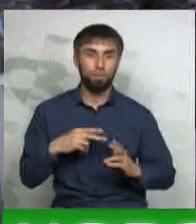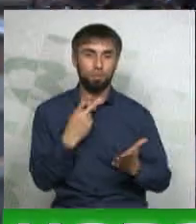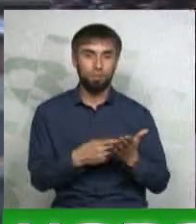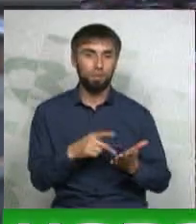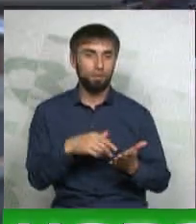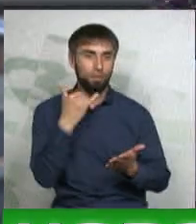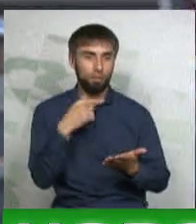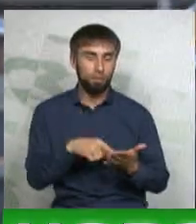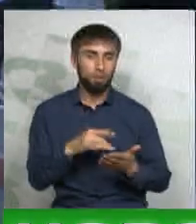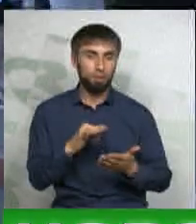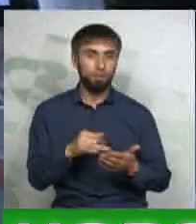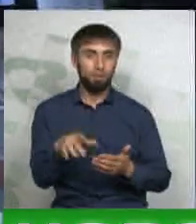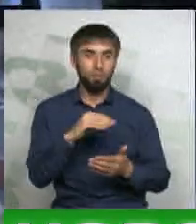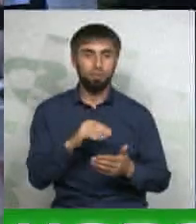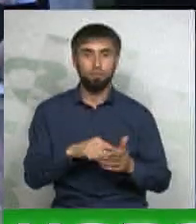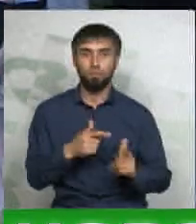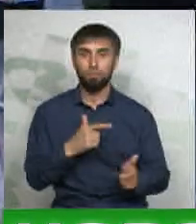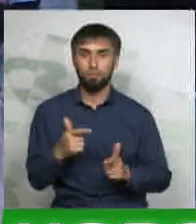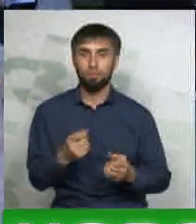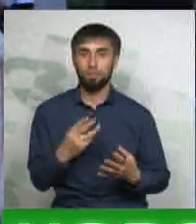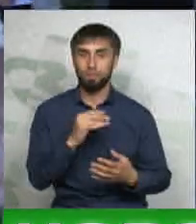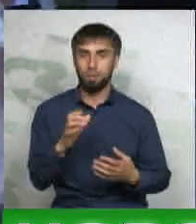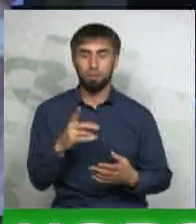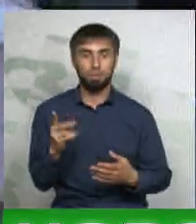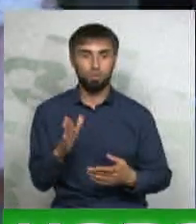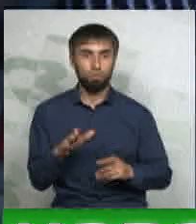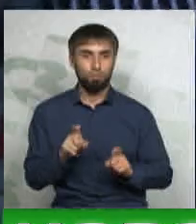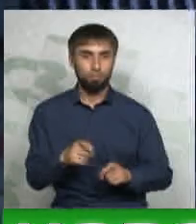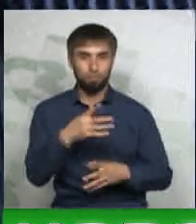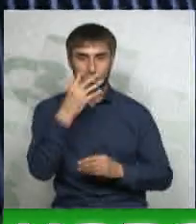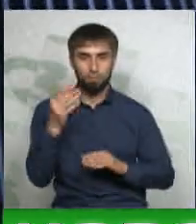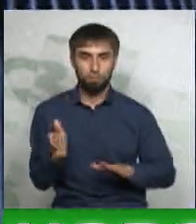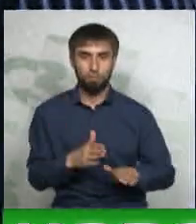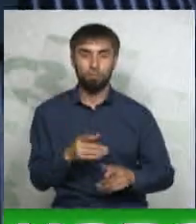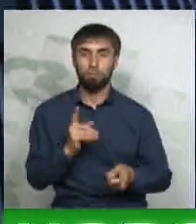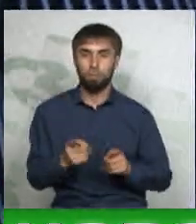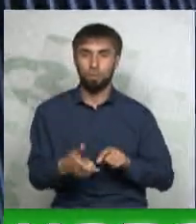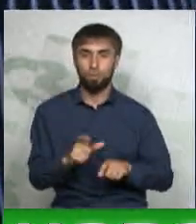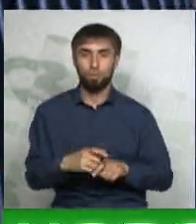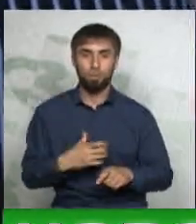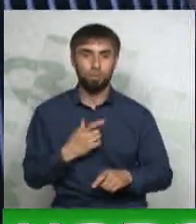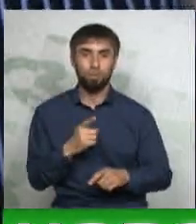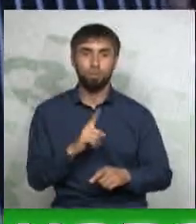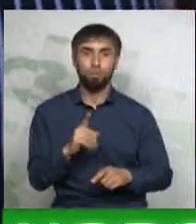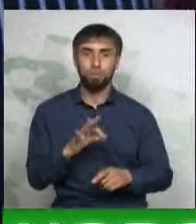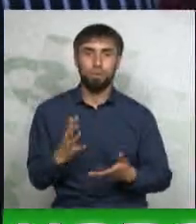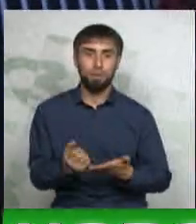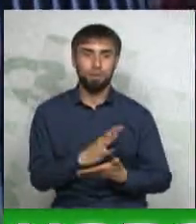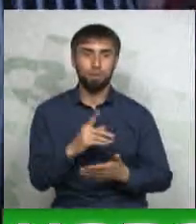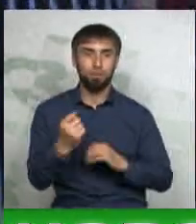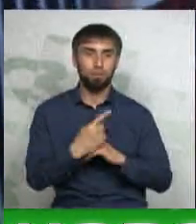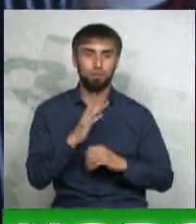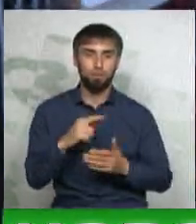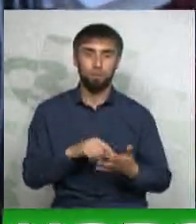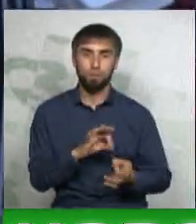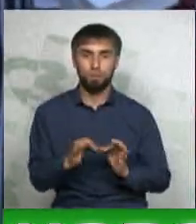в телефон. О девайсах им следующие несколько часов придется позабыть. Действительно очень страшно, что что-то не получится, что задания